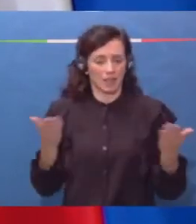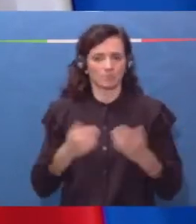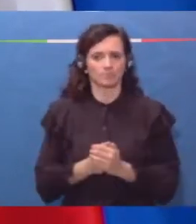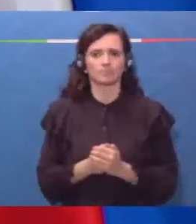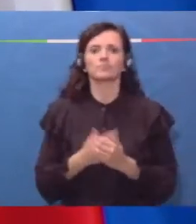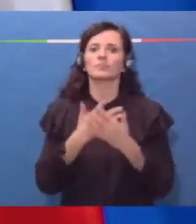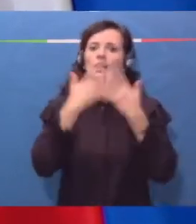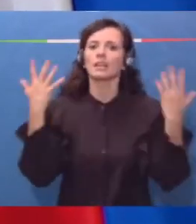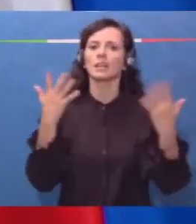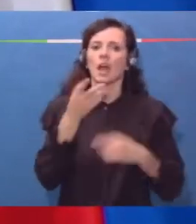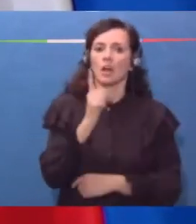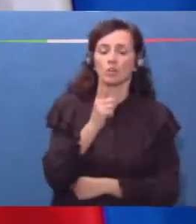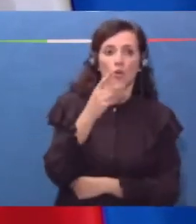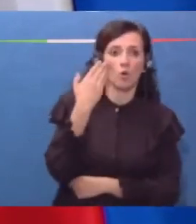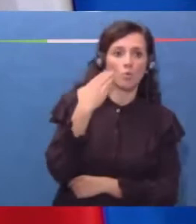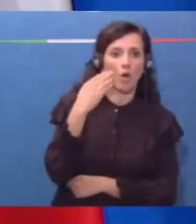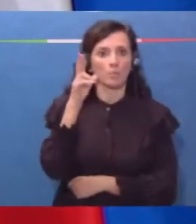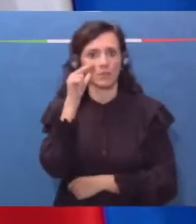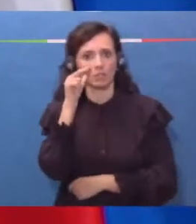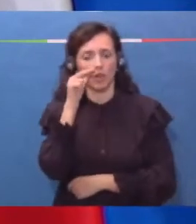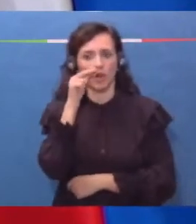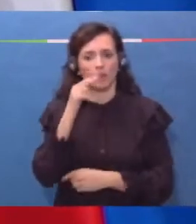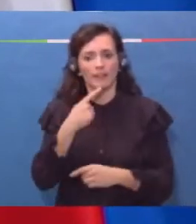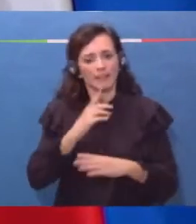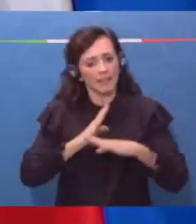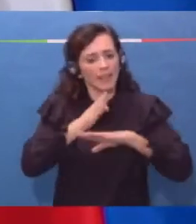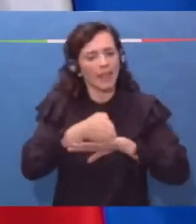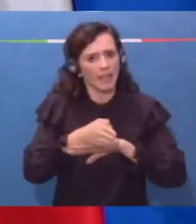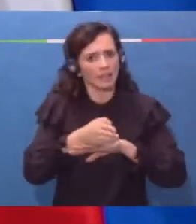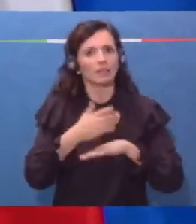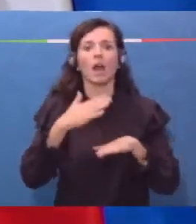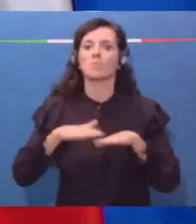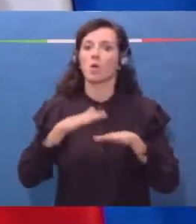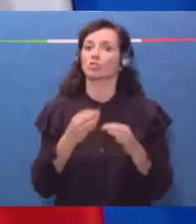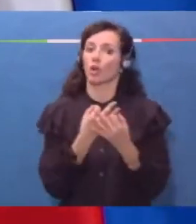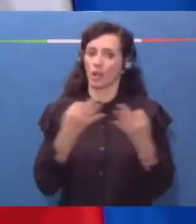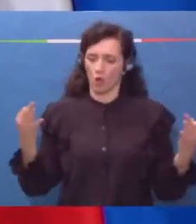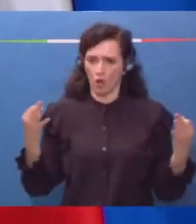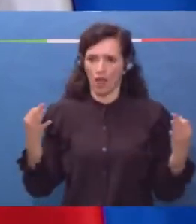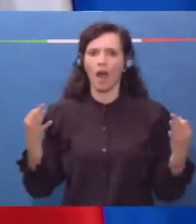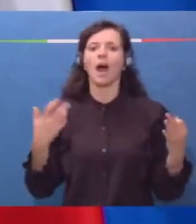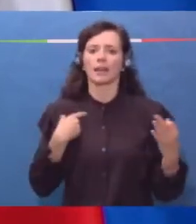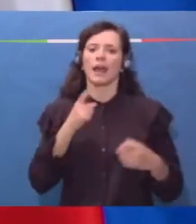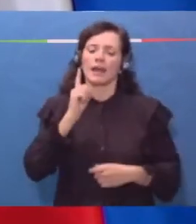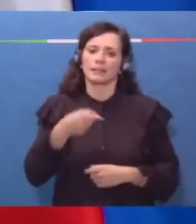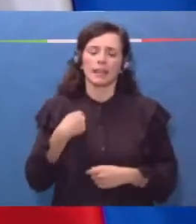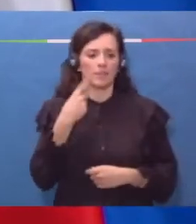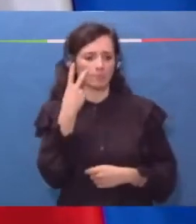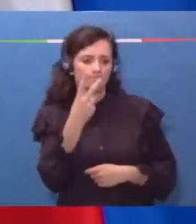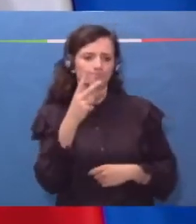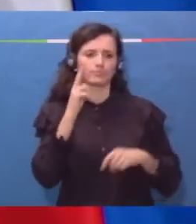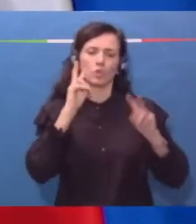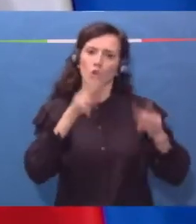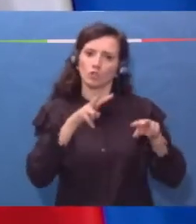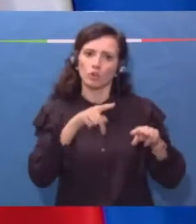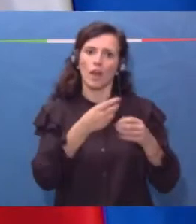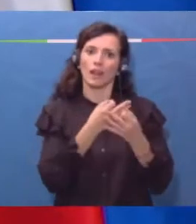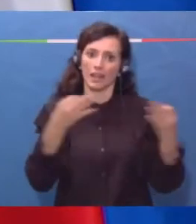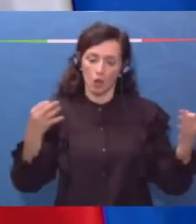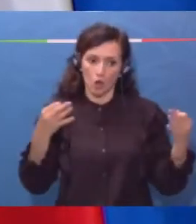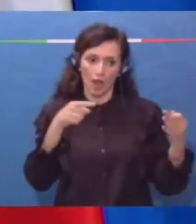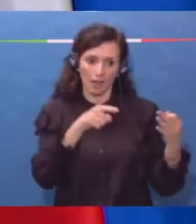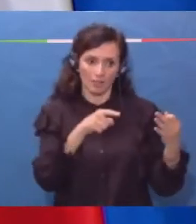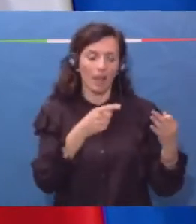uomini e donne che entrano in modo irregolare sui nostri territori, dobbiamo poterne esaminare la regolarità e poterli riportare nel